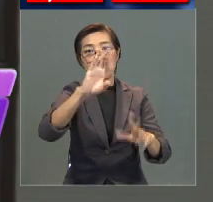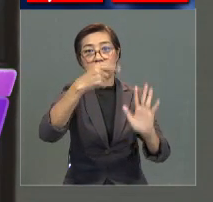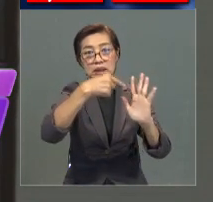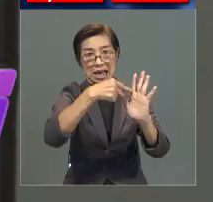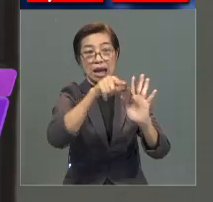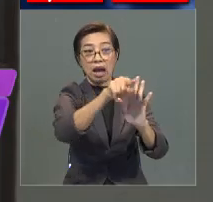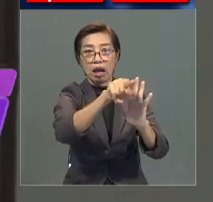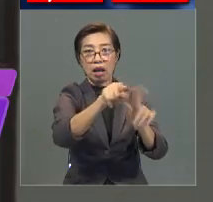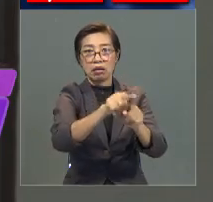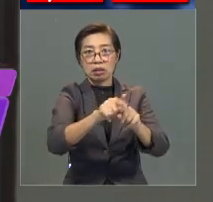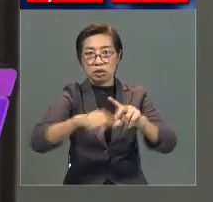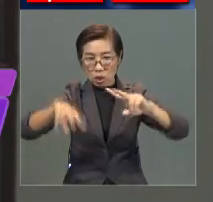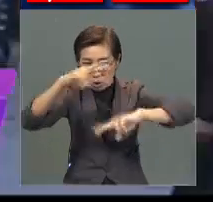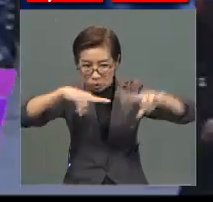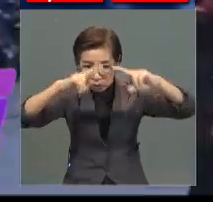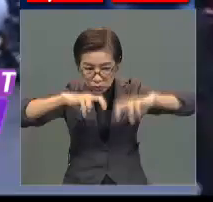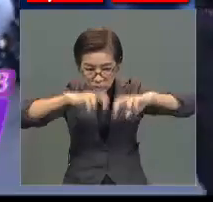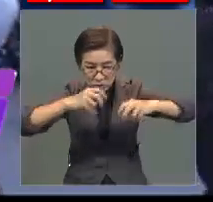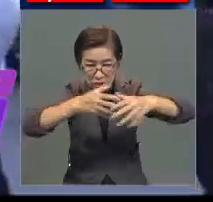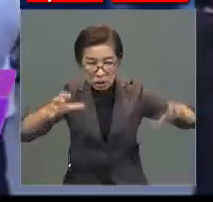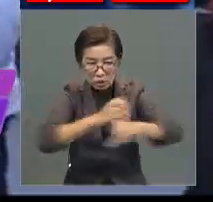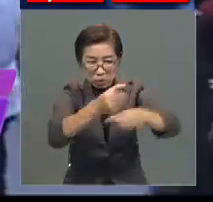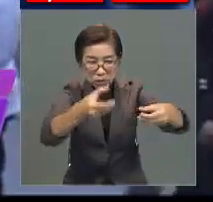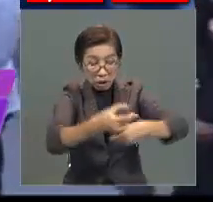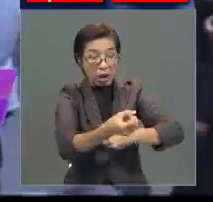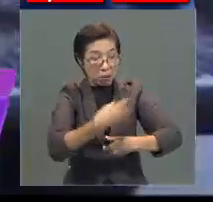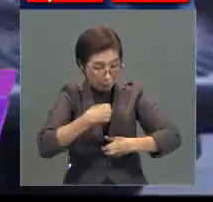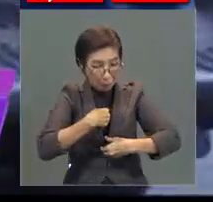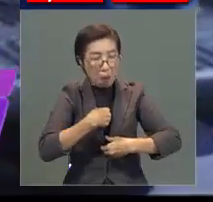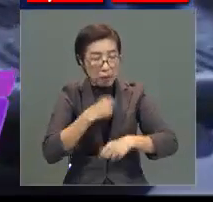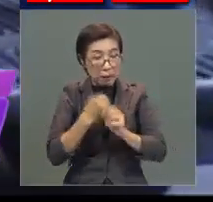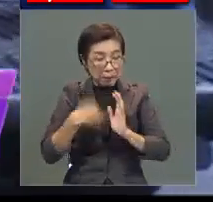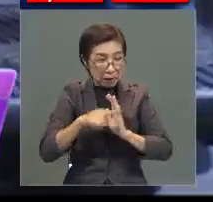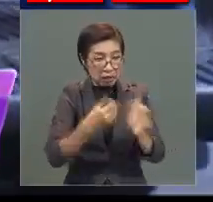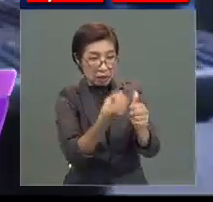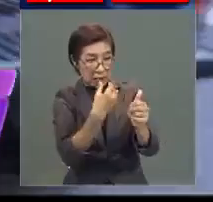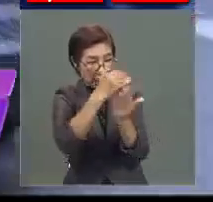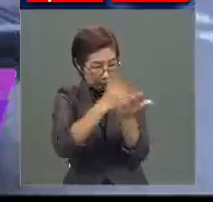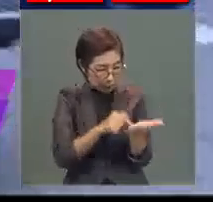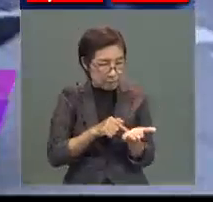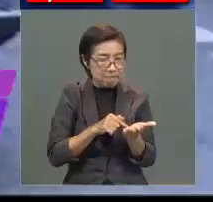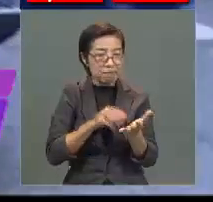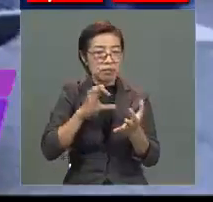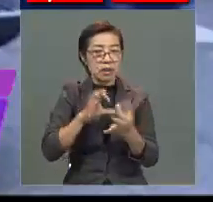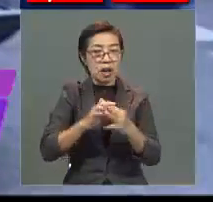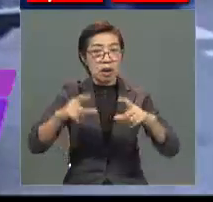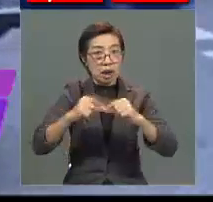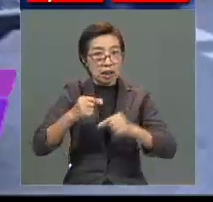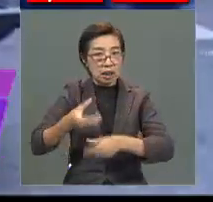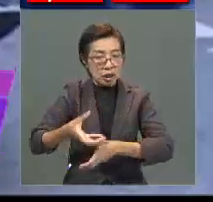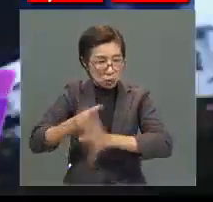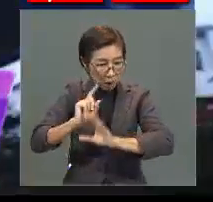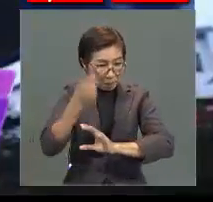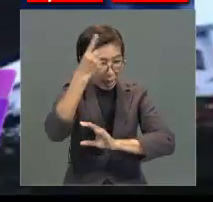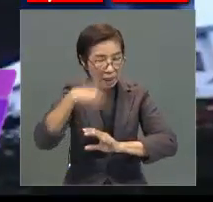และกฎหมายที่มีนายวิชามหาคุณเป็นประธานและจะดำเนินติดตามข้อเสนอแนะในเรื่องการรื้อฟื้นคดี